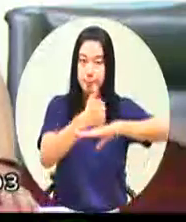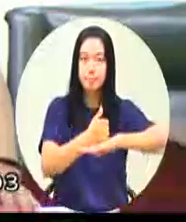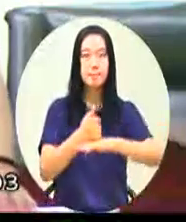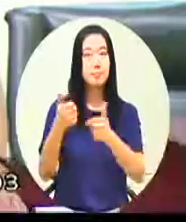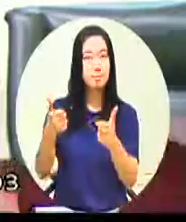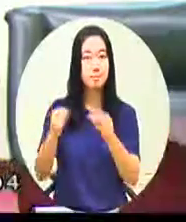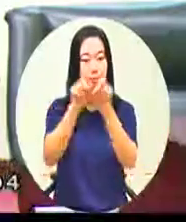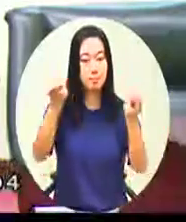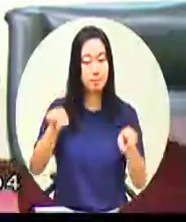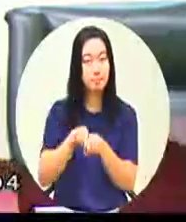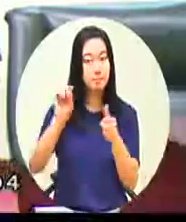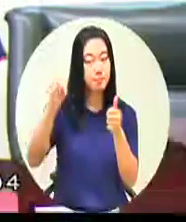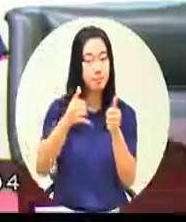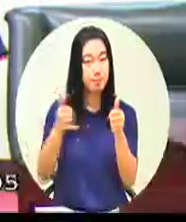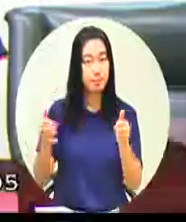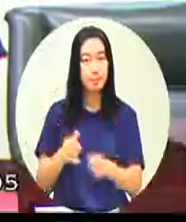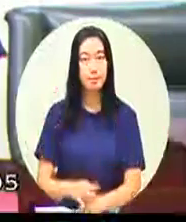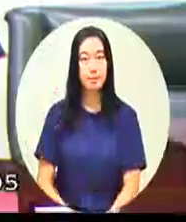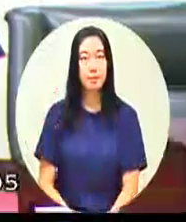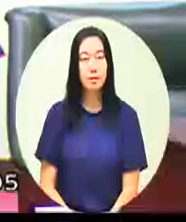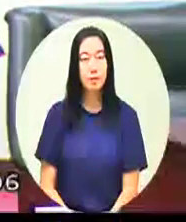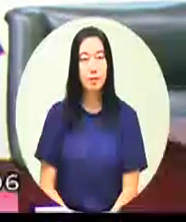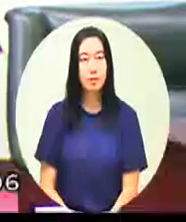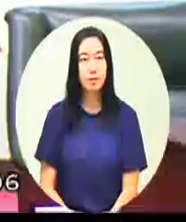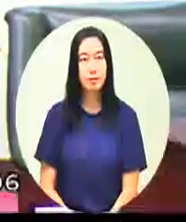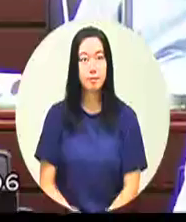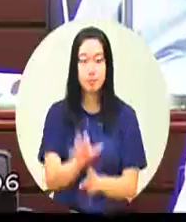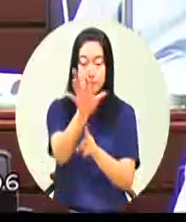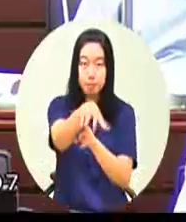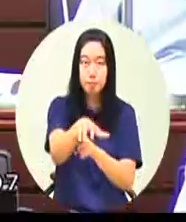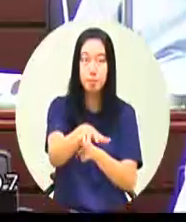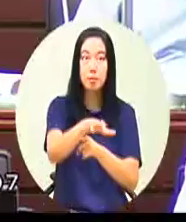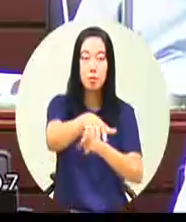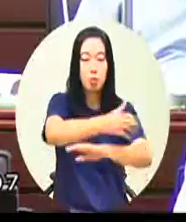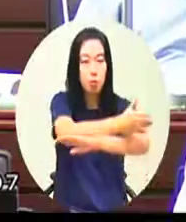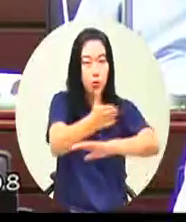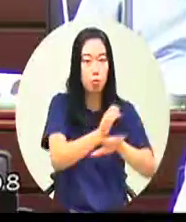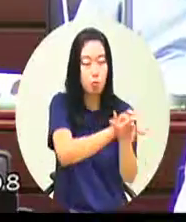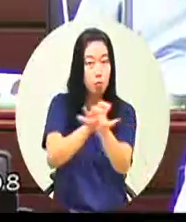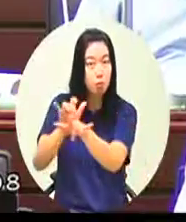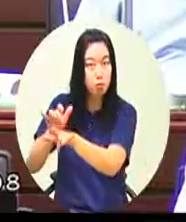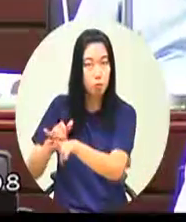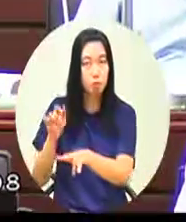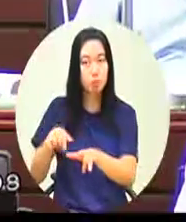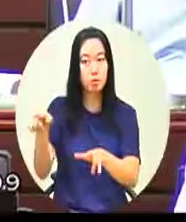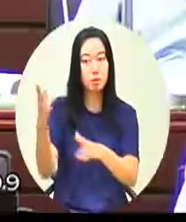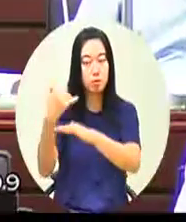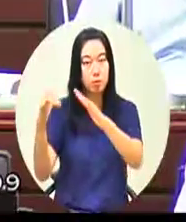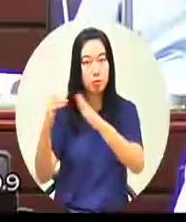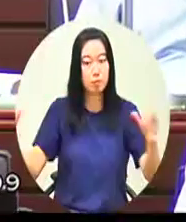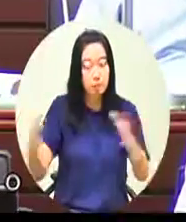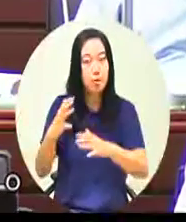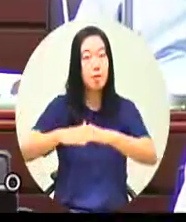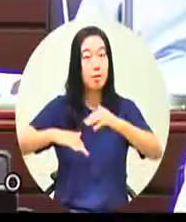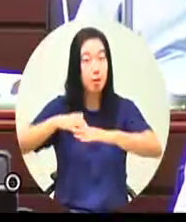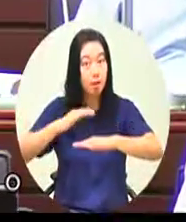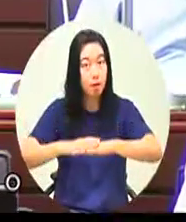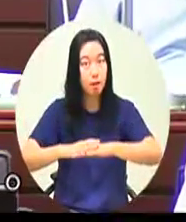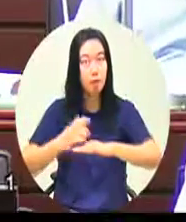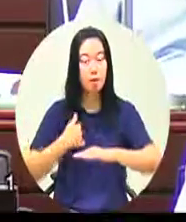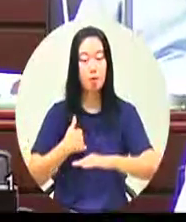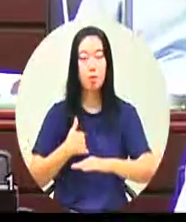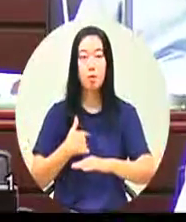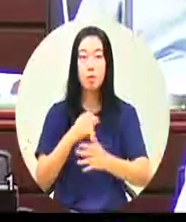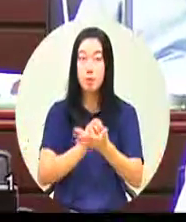员。对着我们整个农村体验的跟学校结合的关心哈，那在这里跟张议员报告一